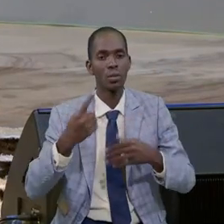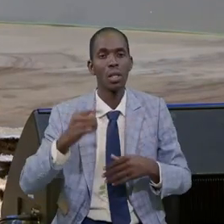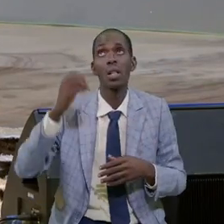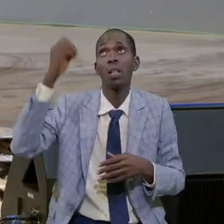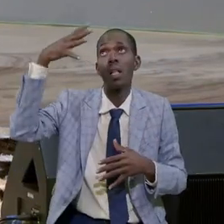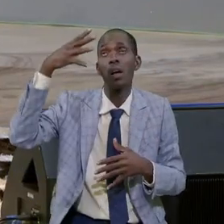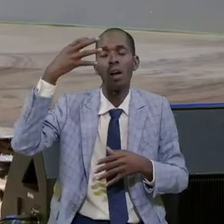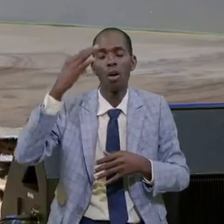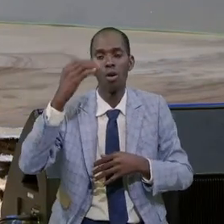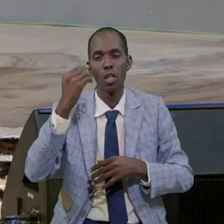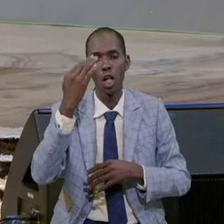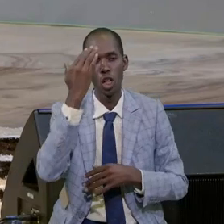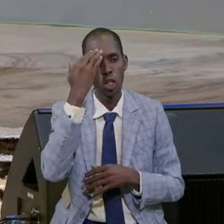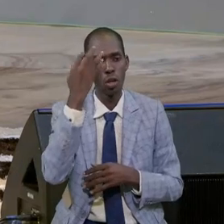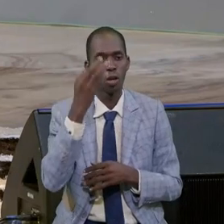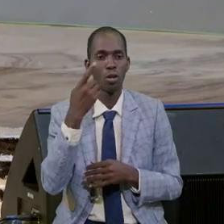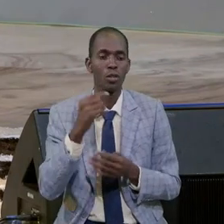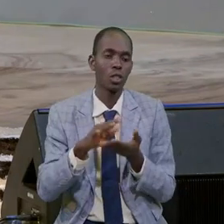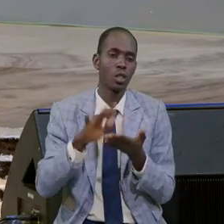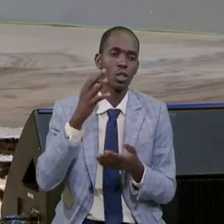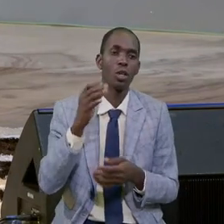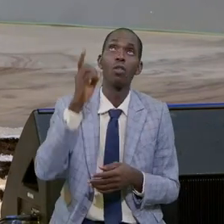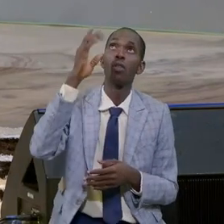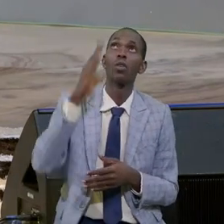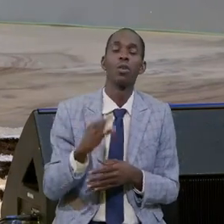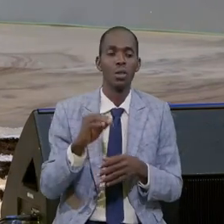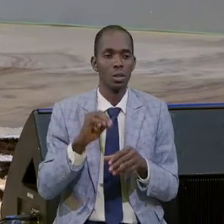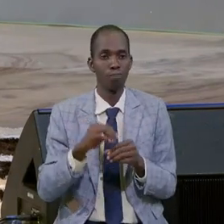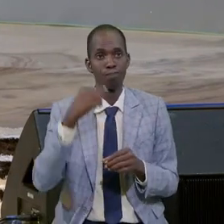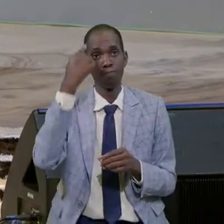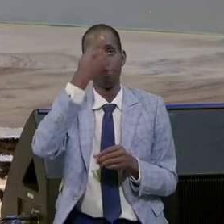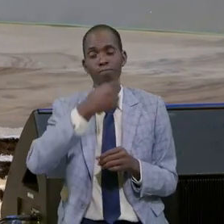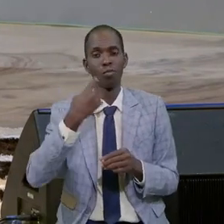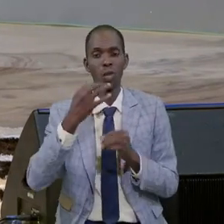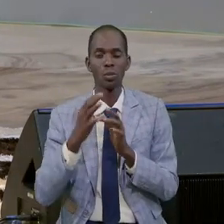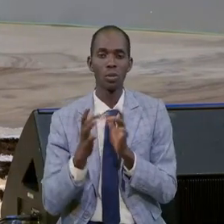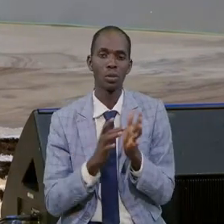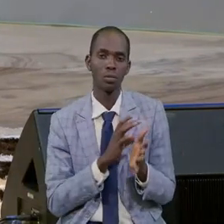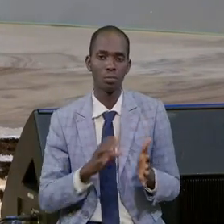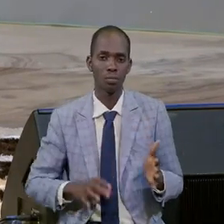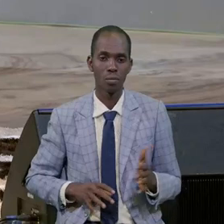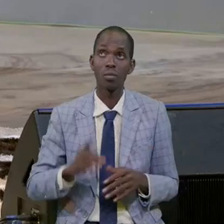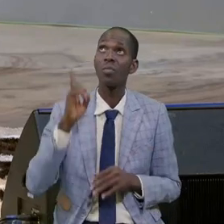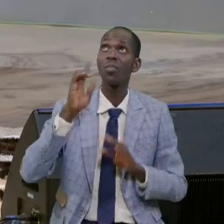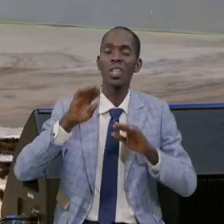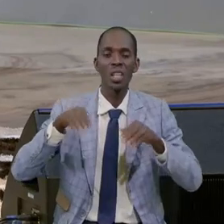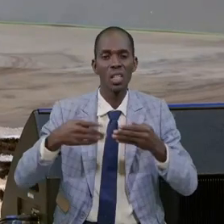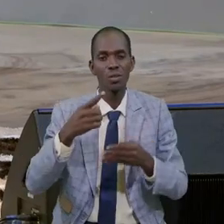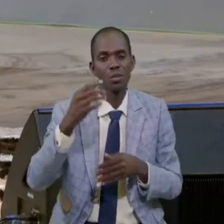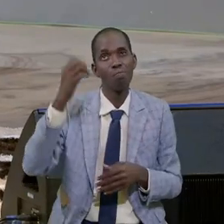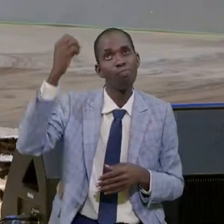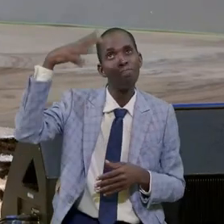la connaissance de la gloire de Dieu sur la face de Christ. Il vous donne la lumière, il vous